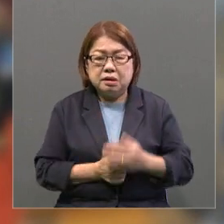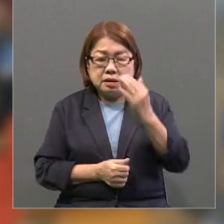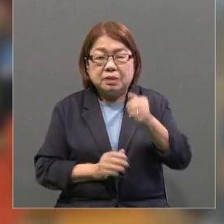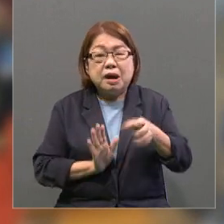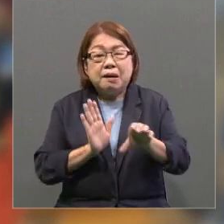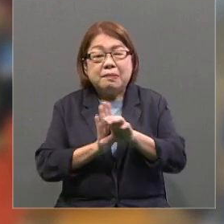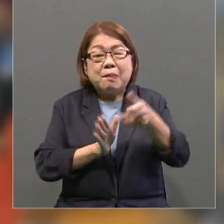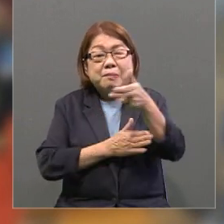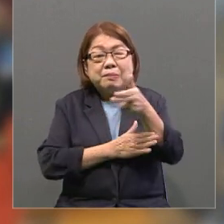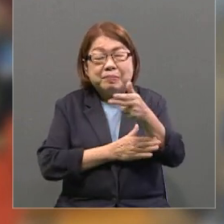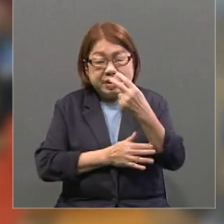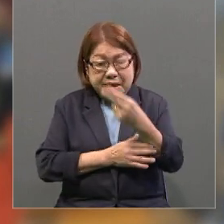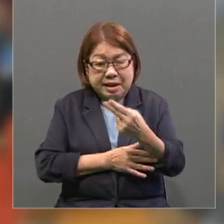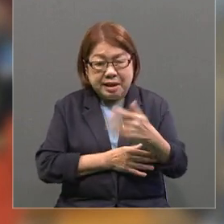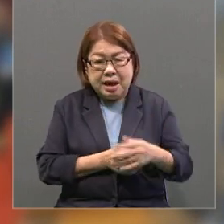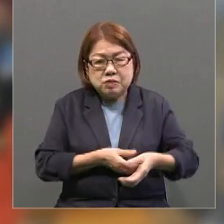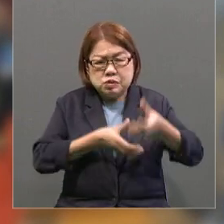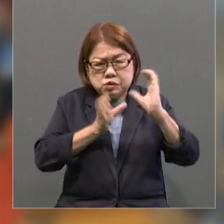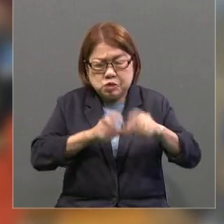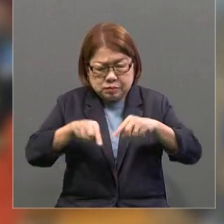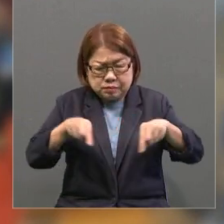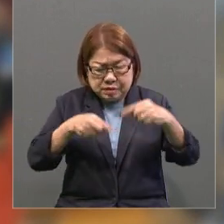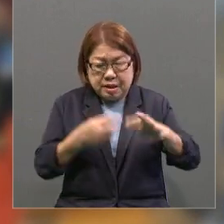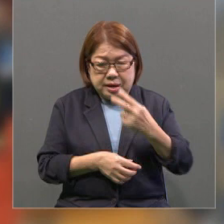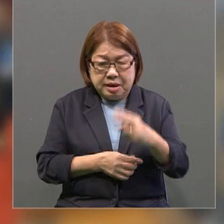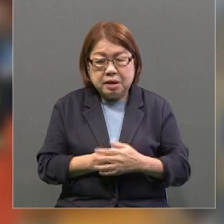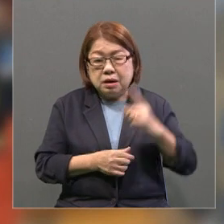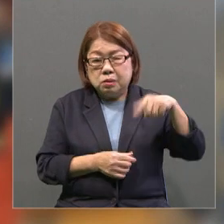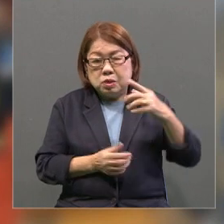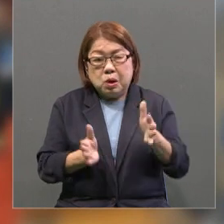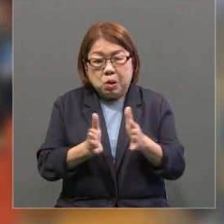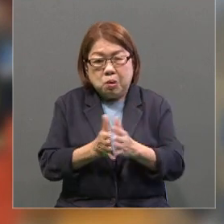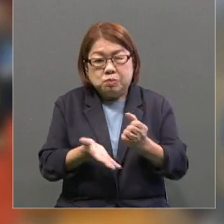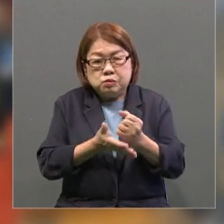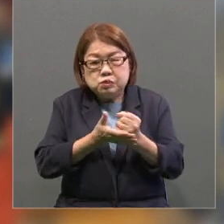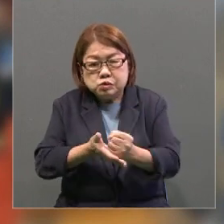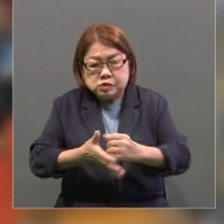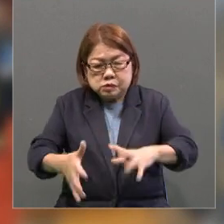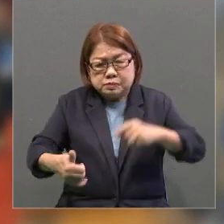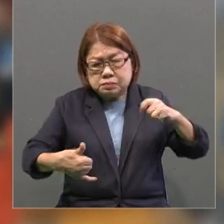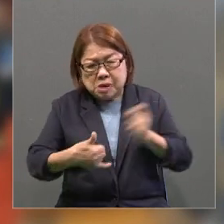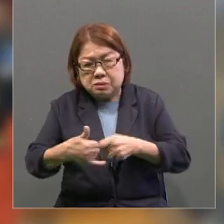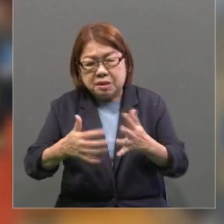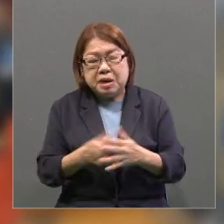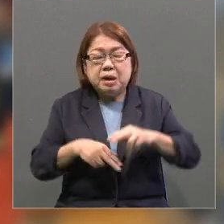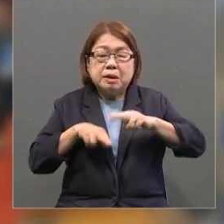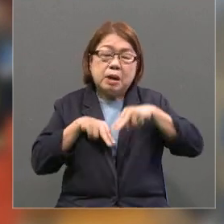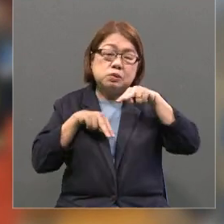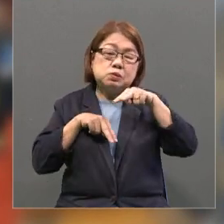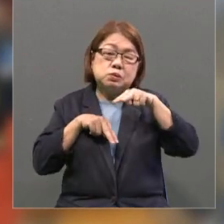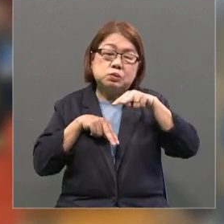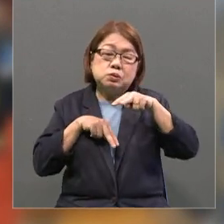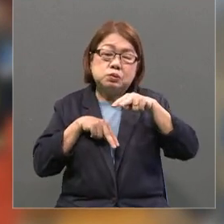ในกล้องวงจรปิดตำรวจบอกว่าตรวจสอบหมดแล้วไม่พบว่ามิ้นไปร่วมทำร้ายร่างกายแต่วันนั่งอยู่ในเหตุการณ์